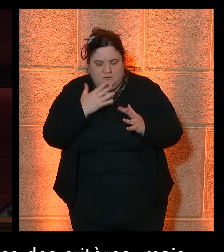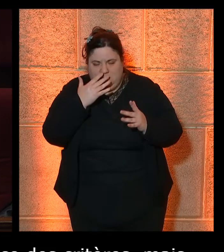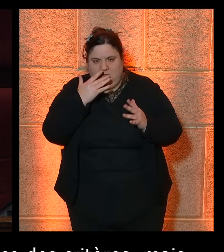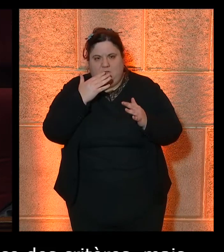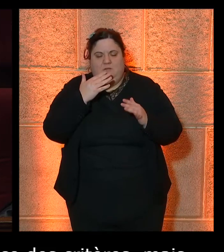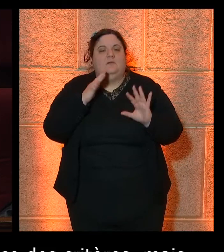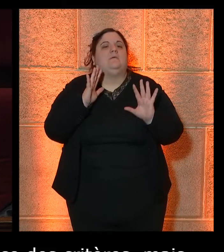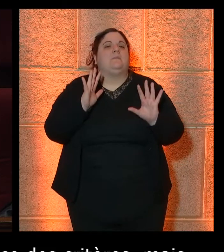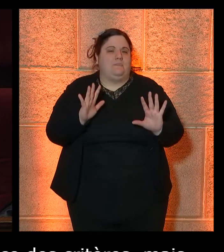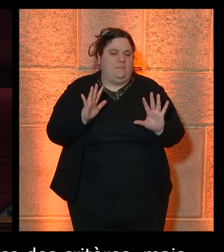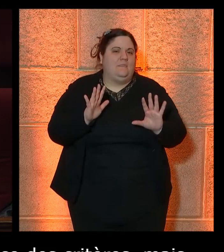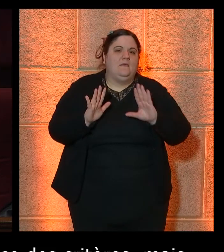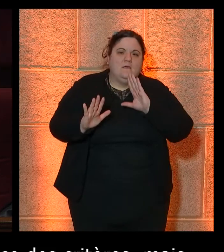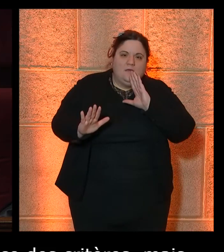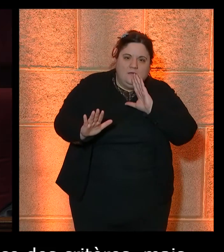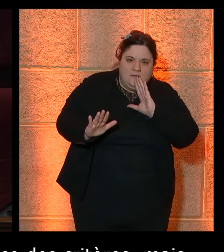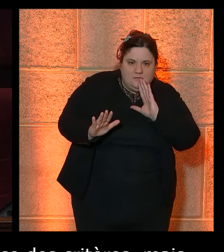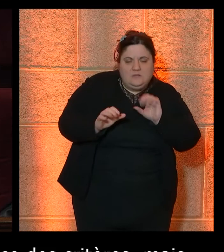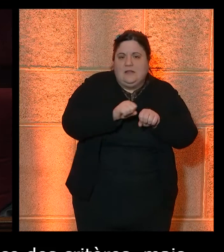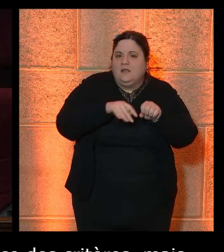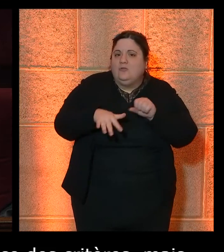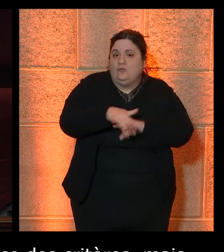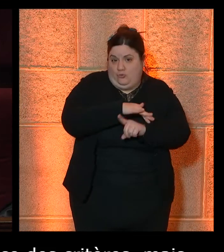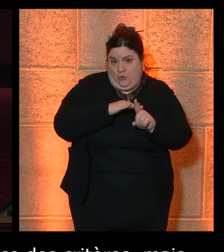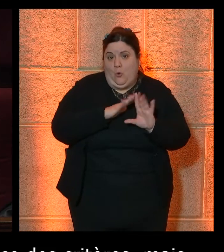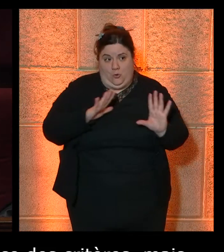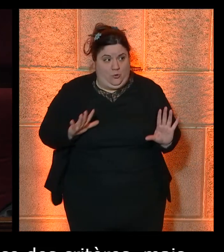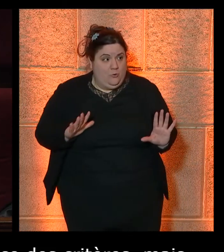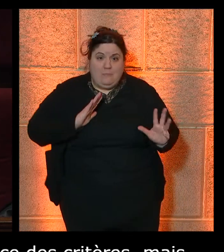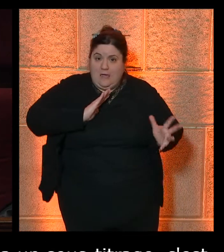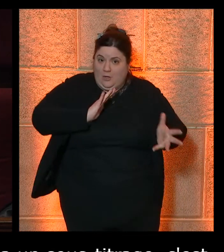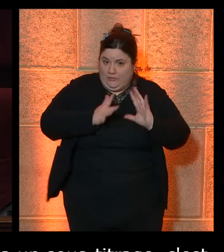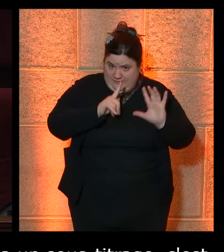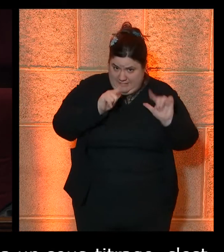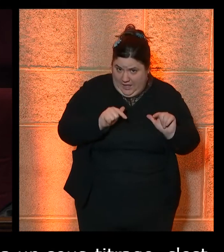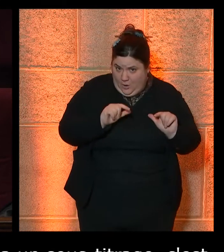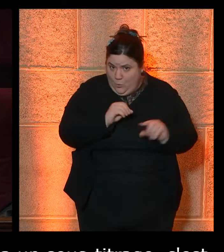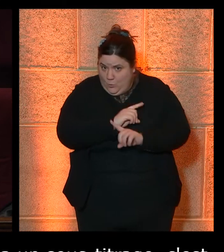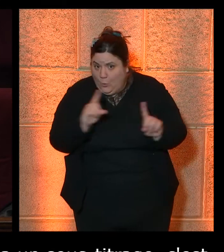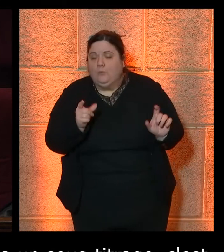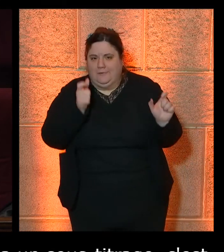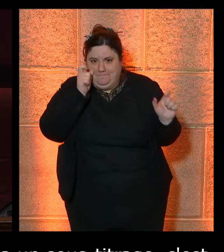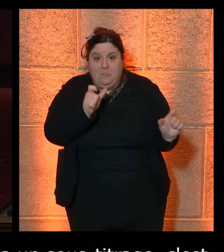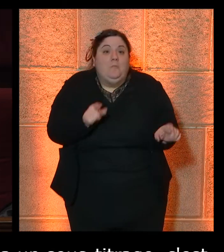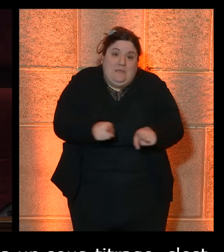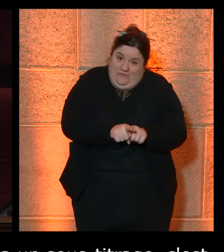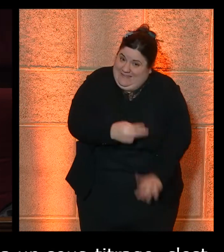Sur les réseaux sociaux, également vérifier la présence de la langue des signes française. Et là aussi, ce n'est pas que la présence, on parle bien aussi de la